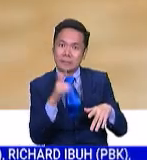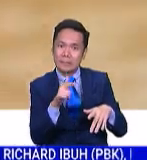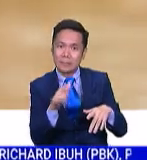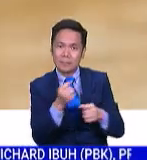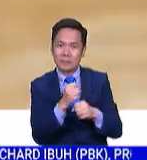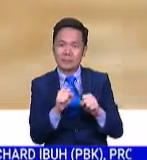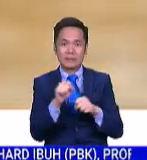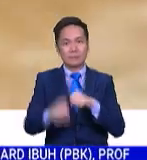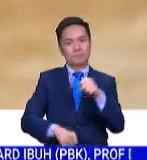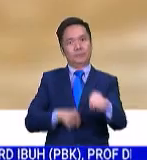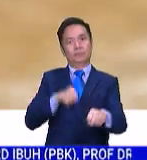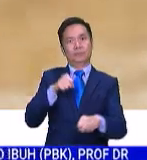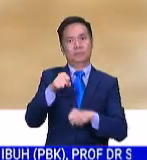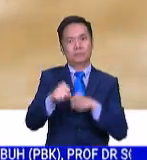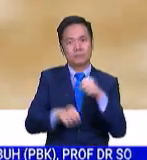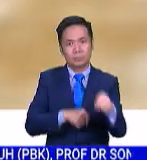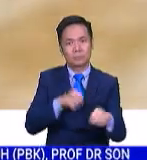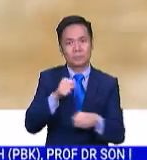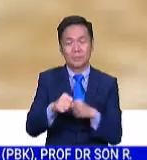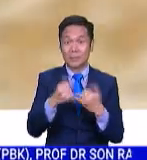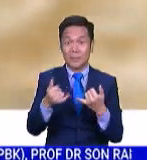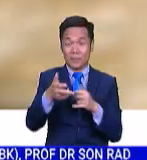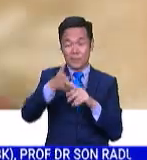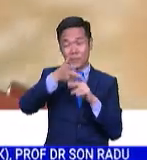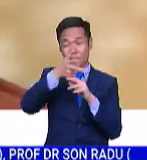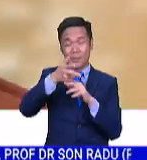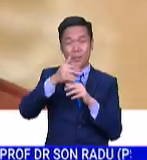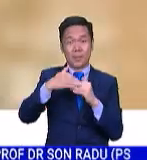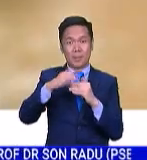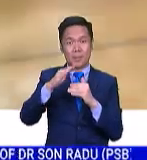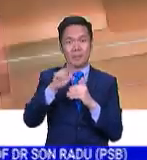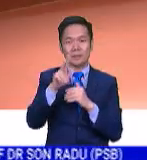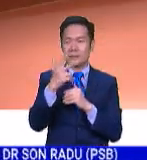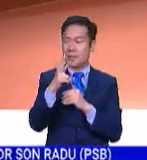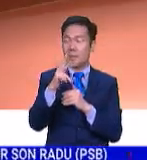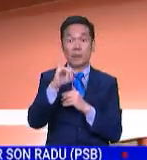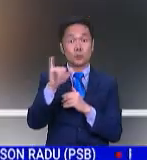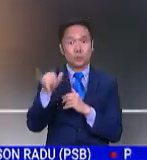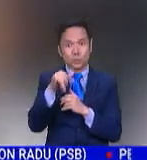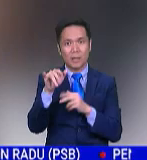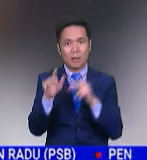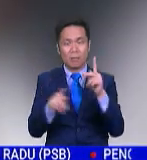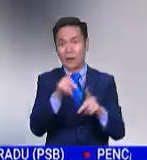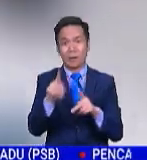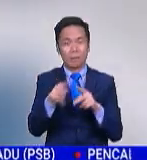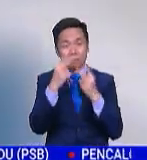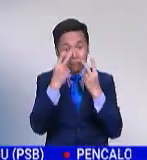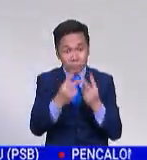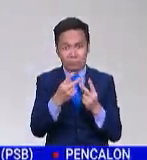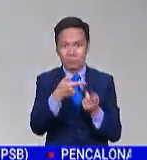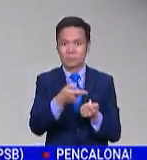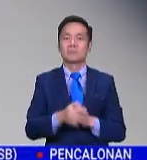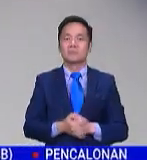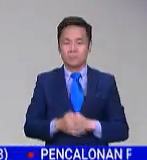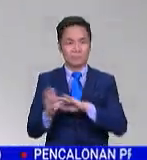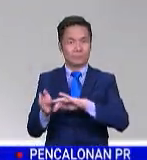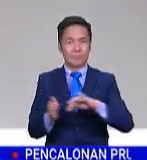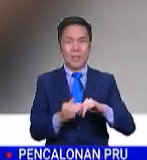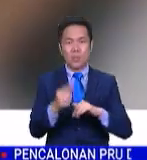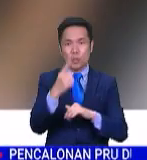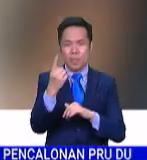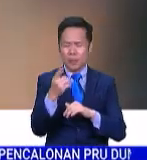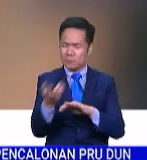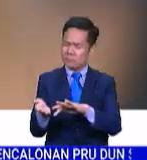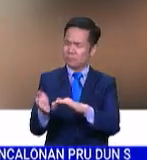ketika mengayuh basikal itu. Sehingga kini rakaman berkenaan mendapat lebih 13 juta tontonan. Dan sekumpulan lelaki pula